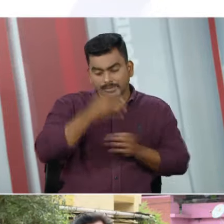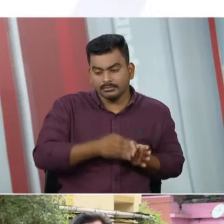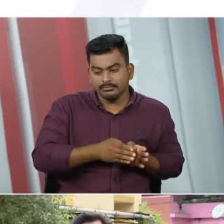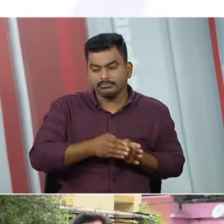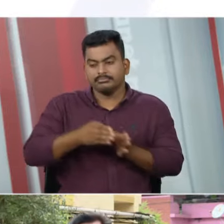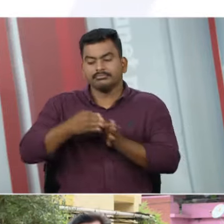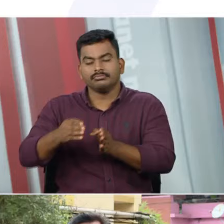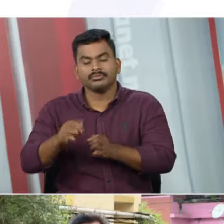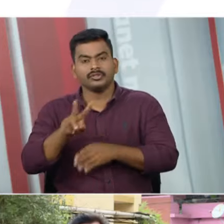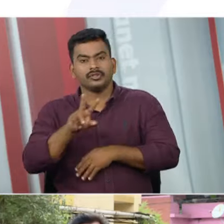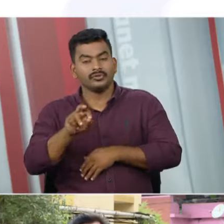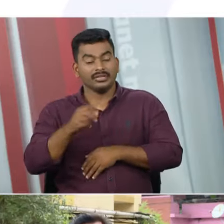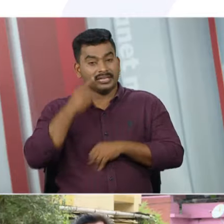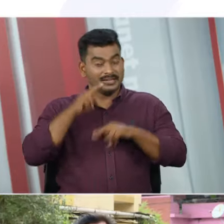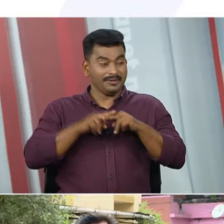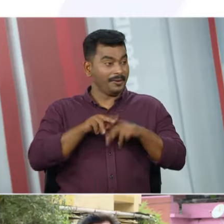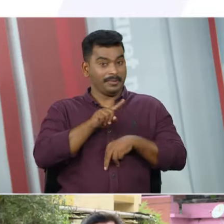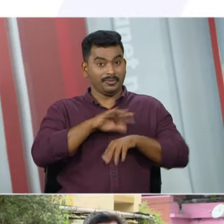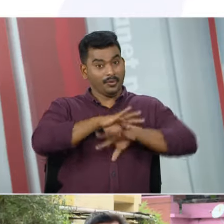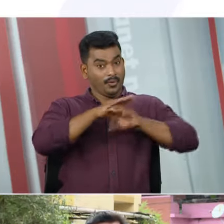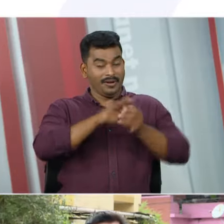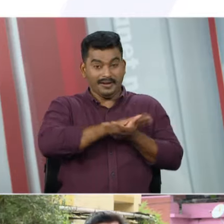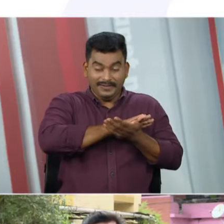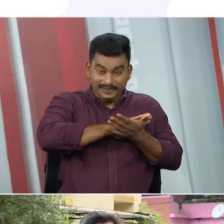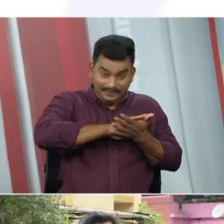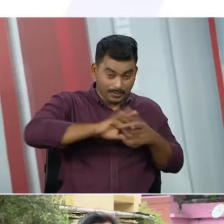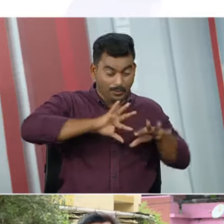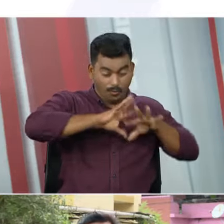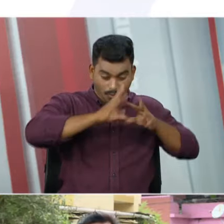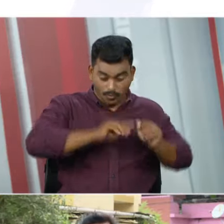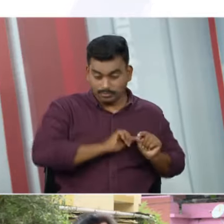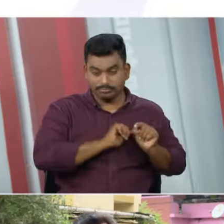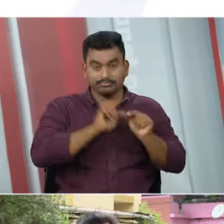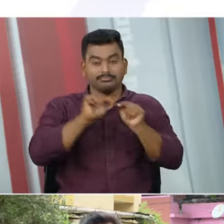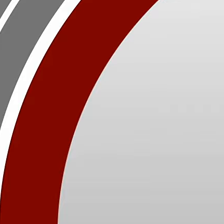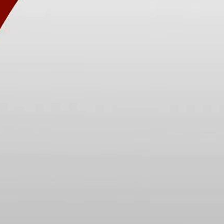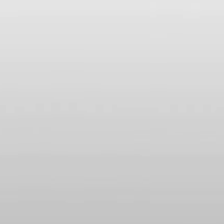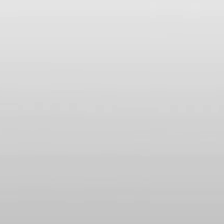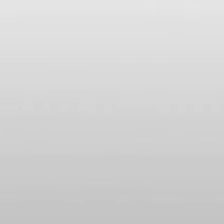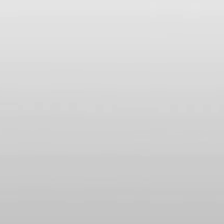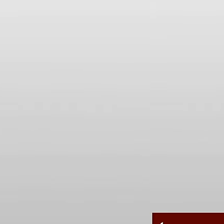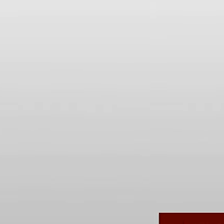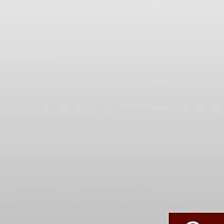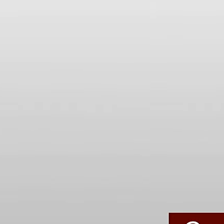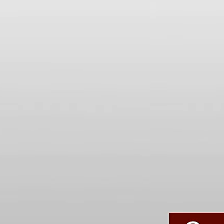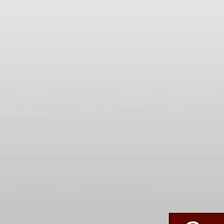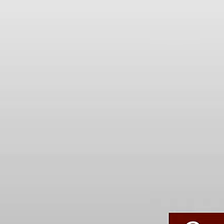കൂട്ടത്തോടെ പാലക്കാട് എത്തി തെരഞ്ഞെടുപ്പ് രംഗം കൊഴുപ്പിക്കും എന്ന കാര്യത്തിൽ ഒരു തർക്കവുമില്ല. ശരി.